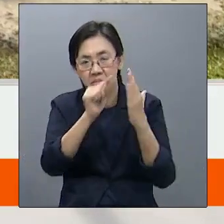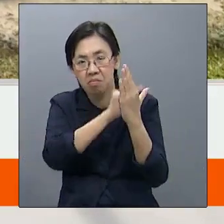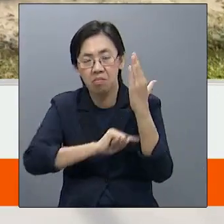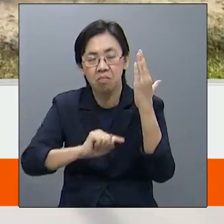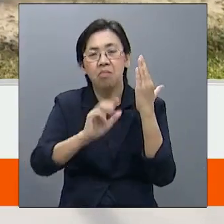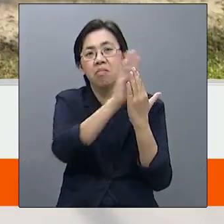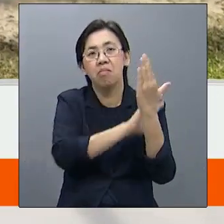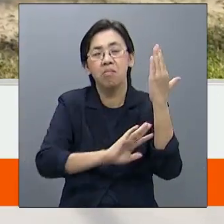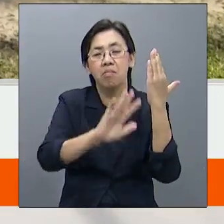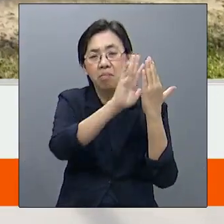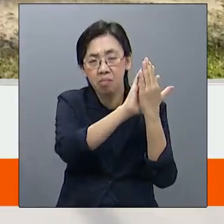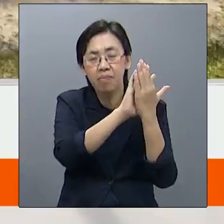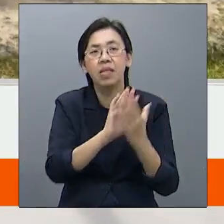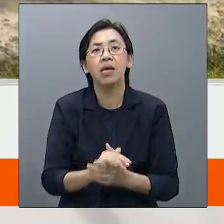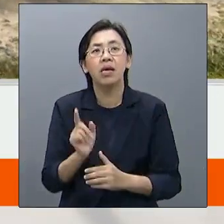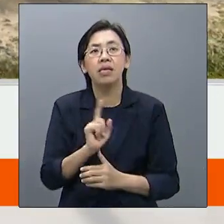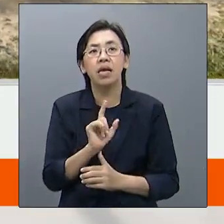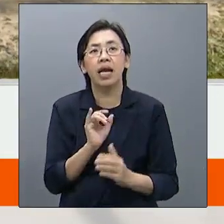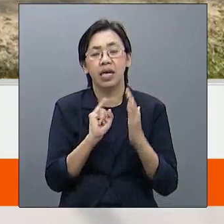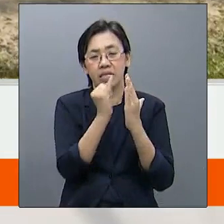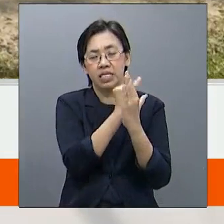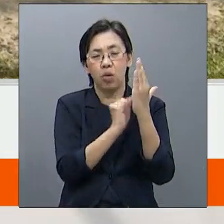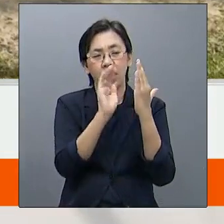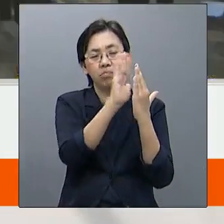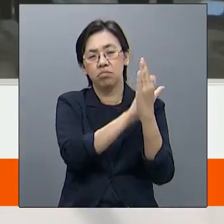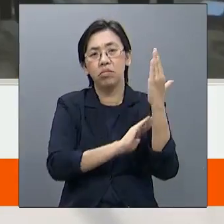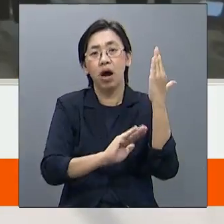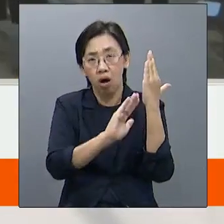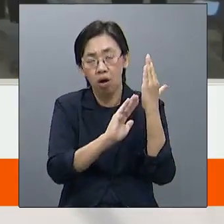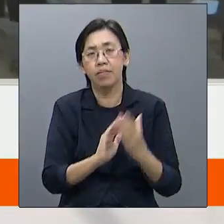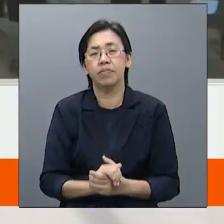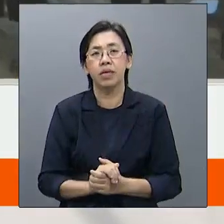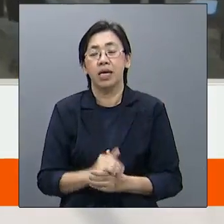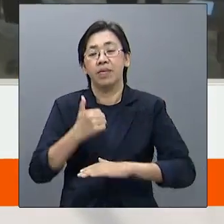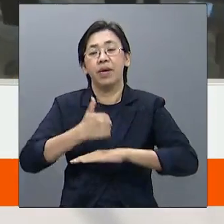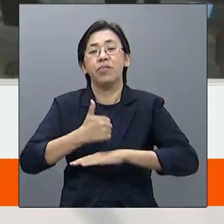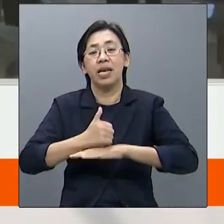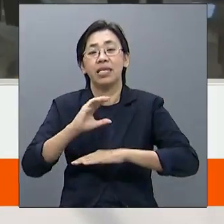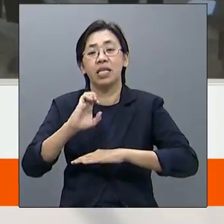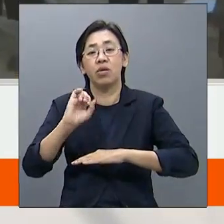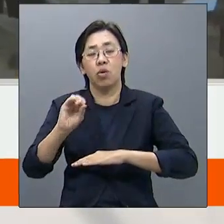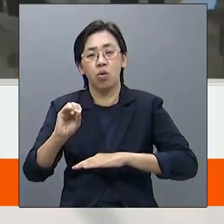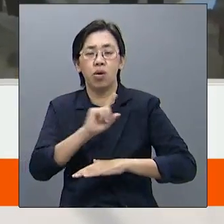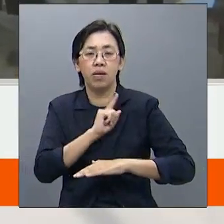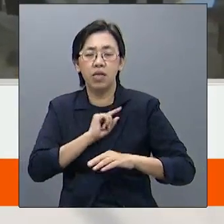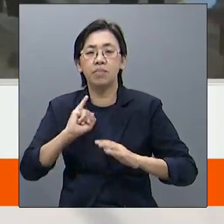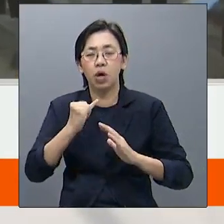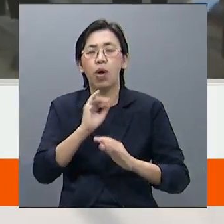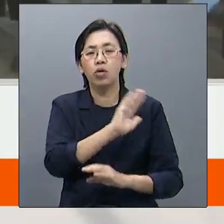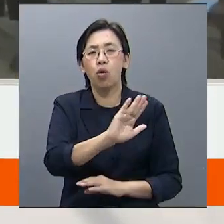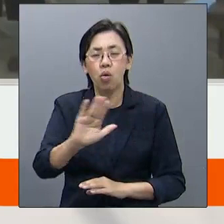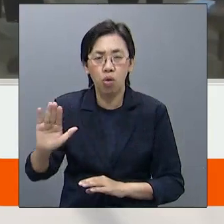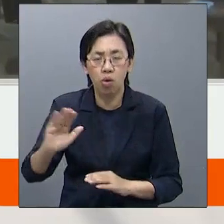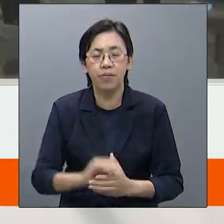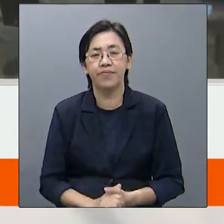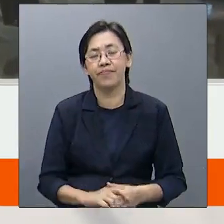่นดินโดยมีขอบเขตก็คืออานาบริเวณ คือจัหวดของตวเองทรบพชชอบเรื่ที่สองมั